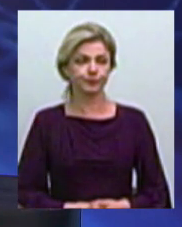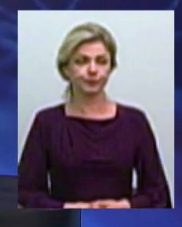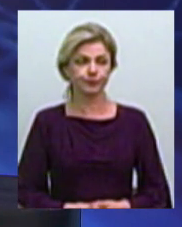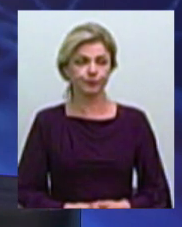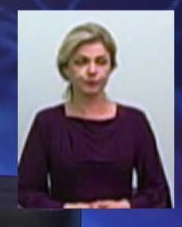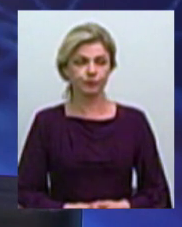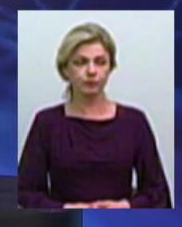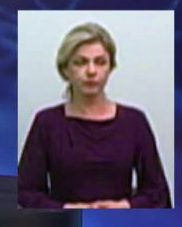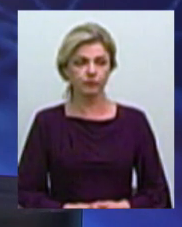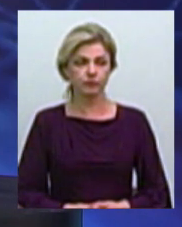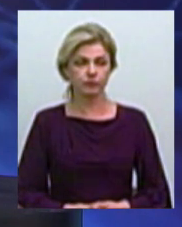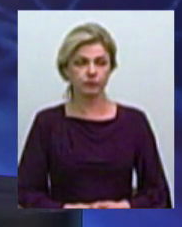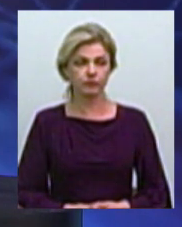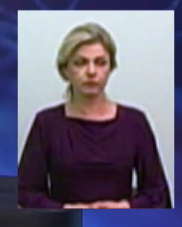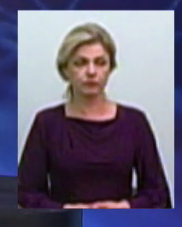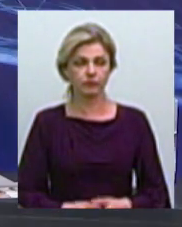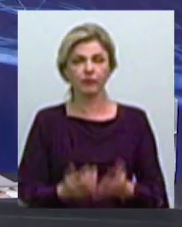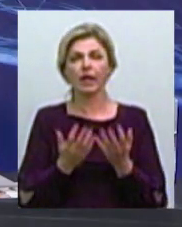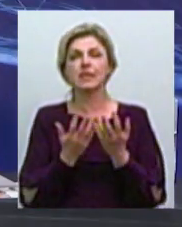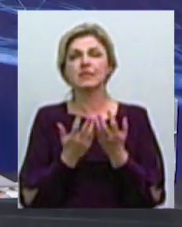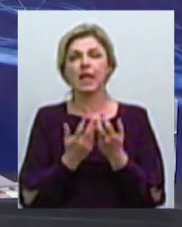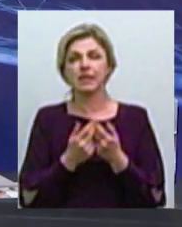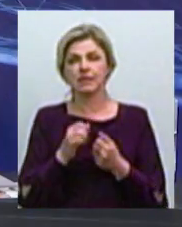Статистика – це